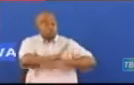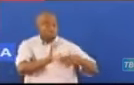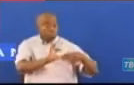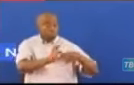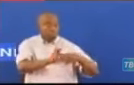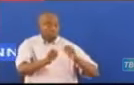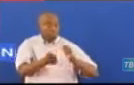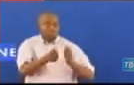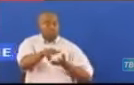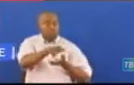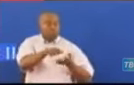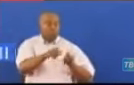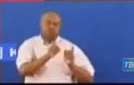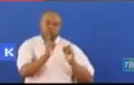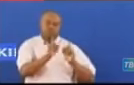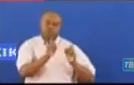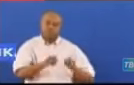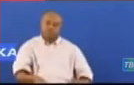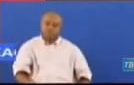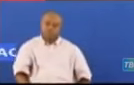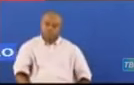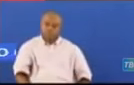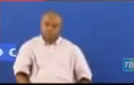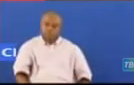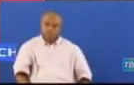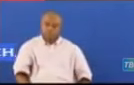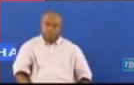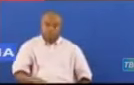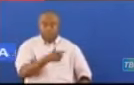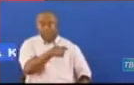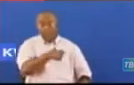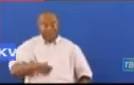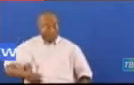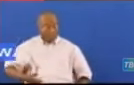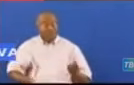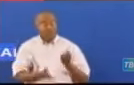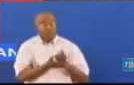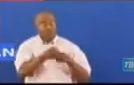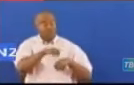ya hovyo. Rais Magufuli alipokuwa madarakani,